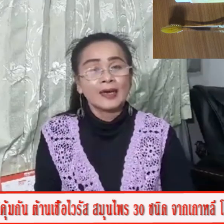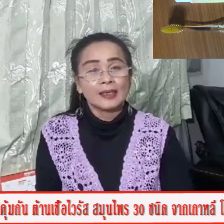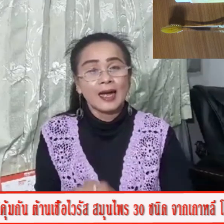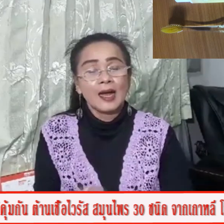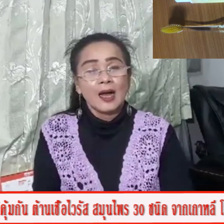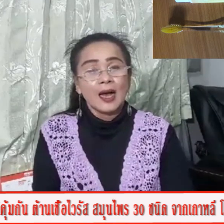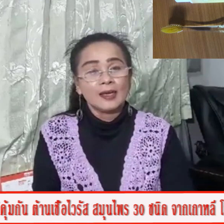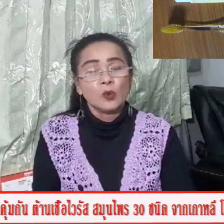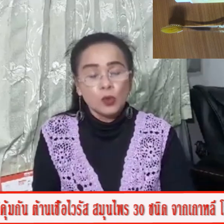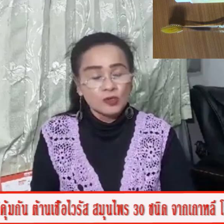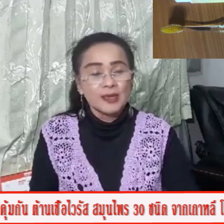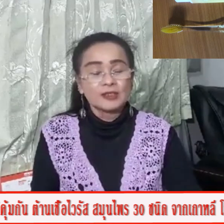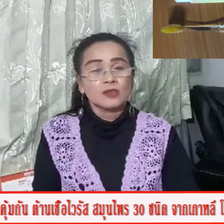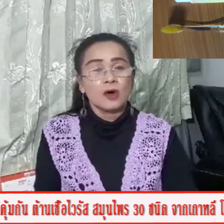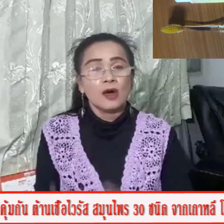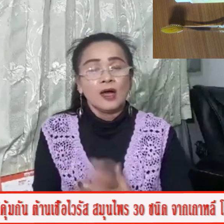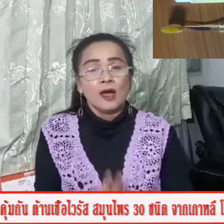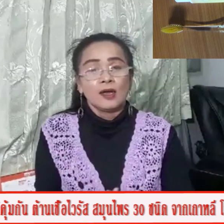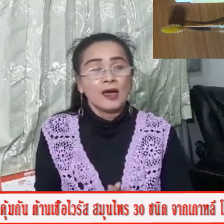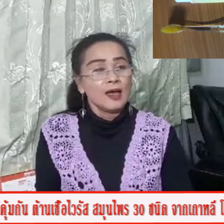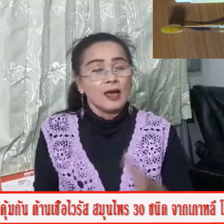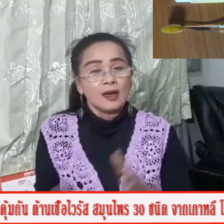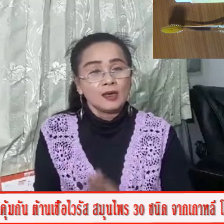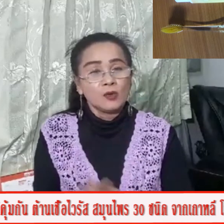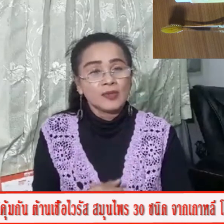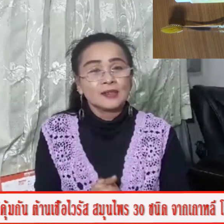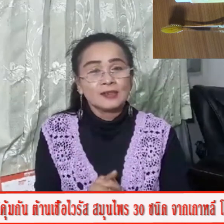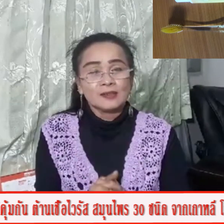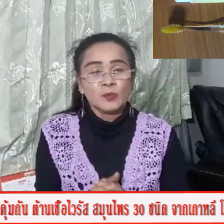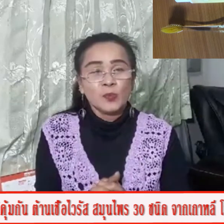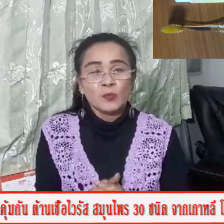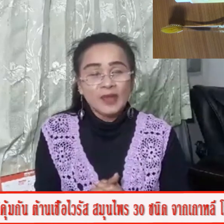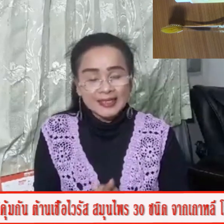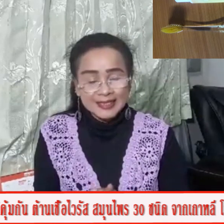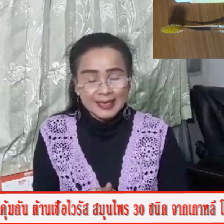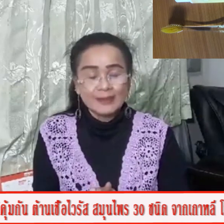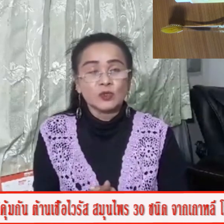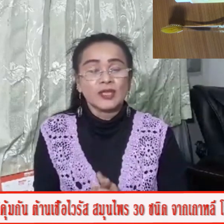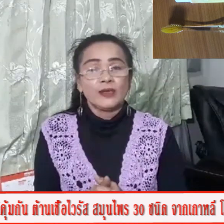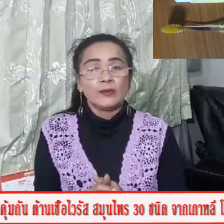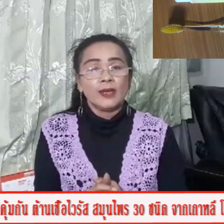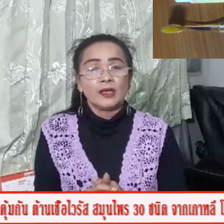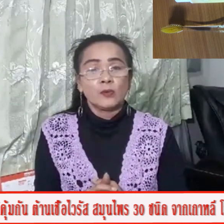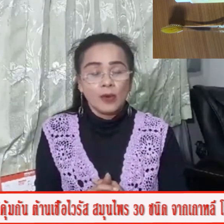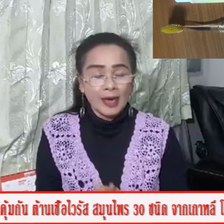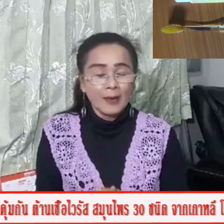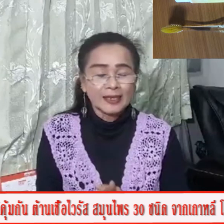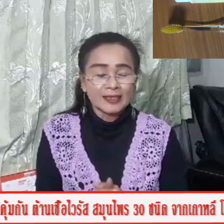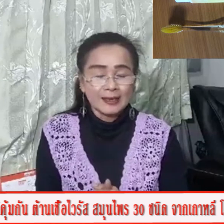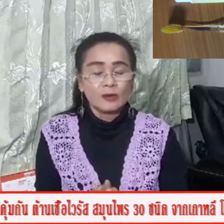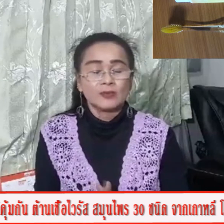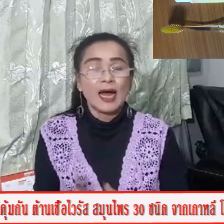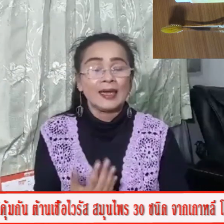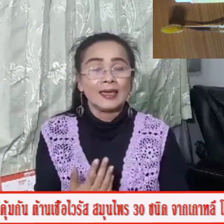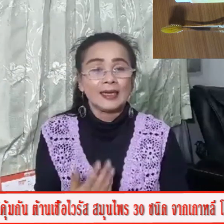รรคนะคะอดีตผู้ลงสมัครส.ส.และรวมทั้งท่านเสรีพิสุทธิ์เตวีเมธหัวหน้าพรรคเ